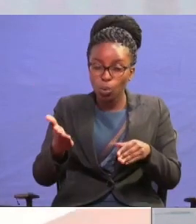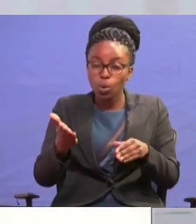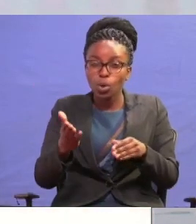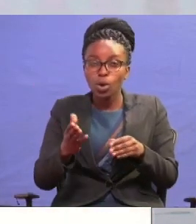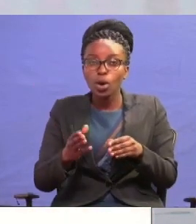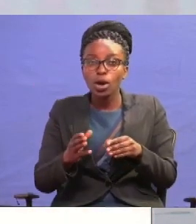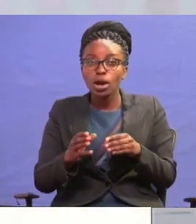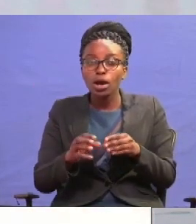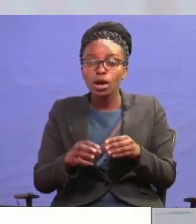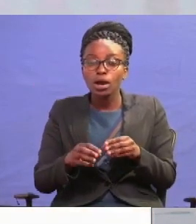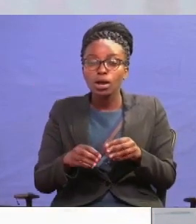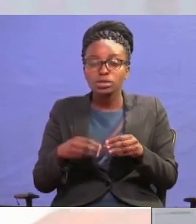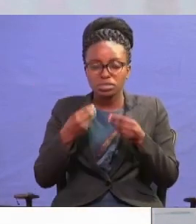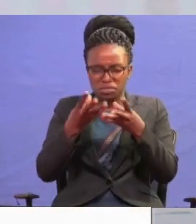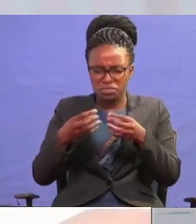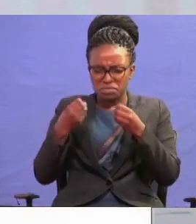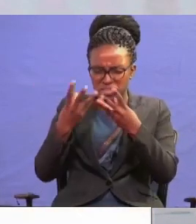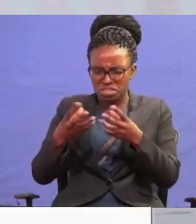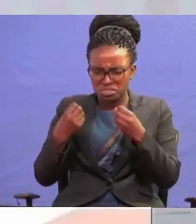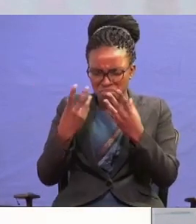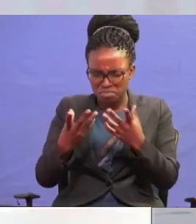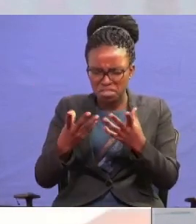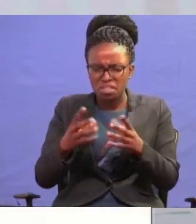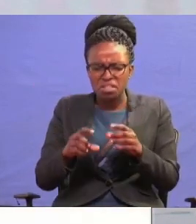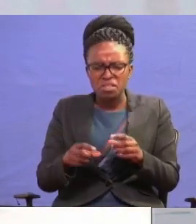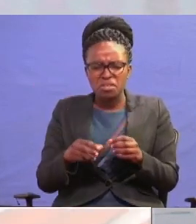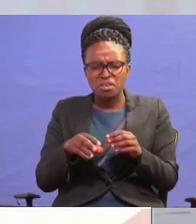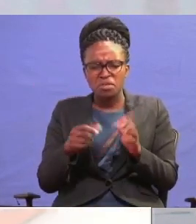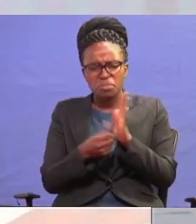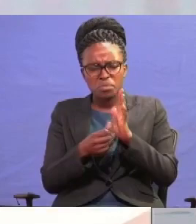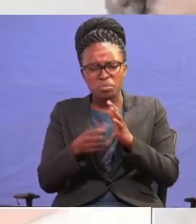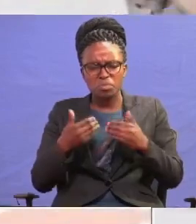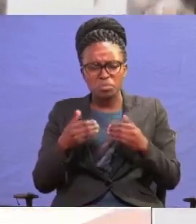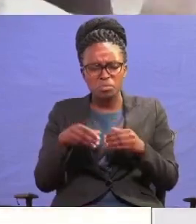kuwa kuzinduliwa kwa vifaa hivyo kutapunguza matatizo ya maji.